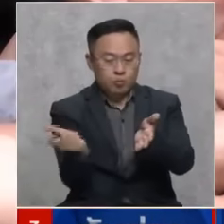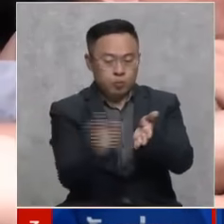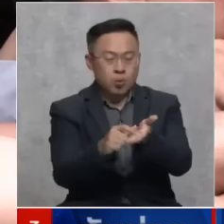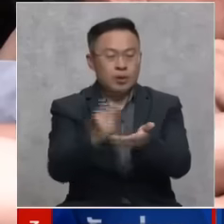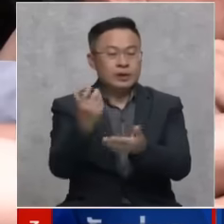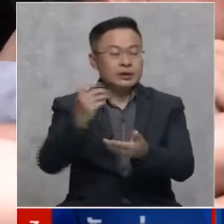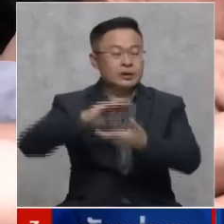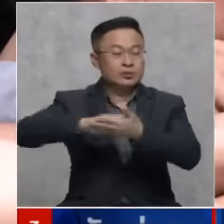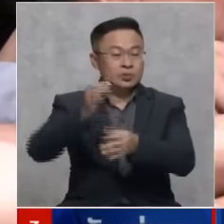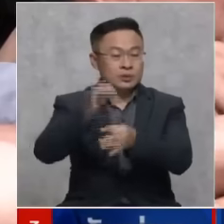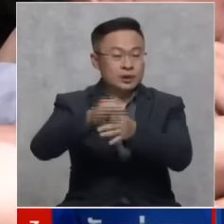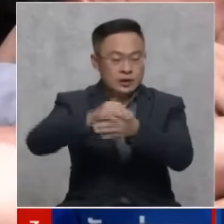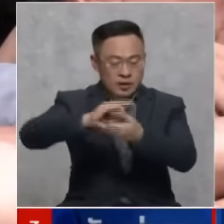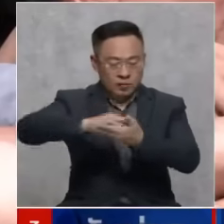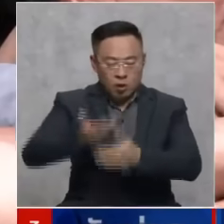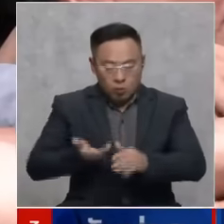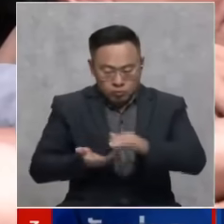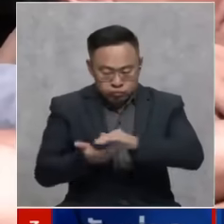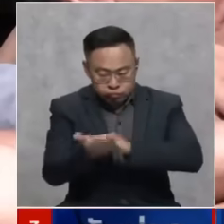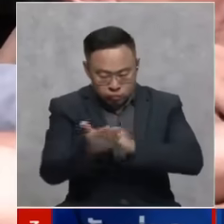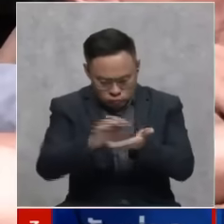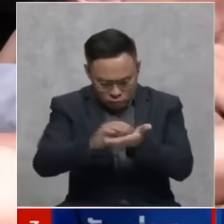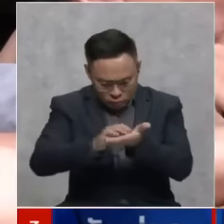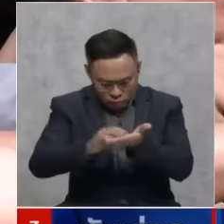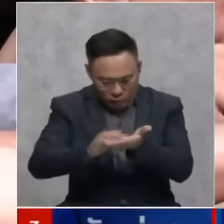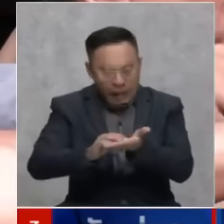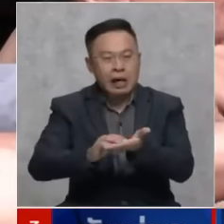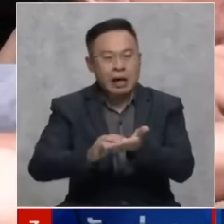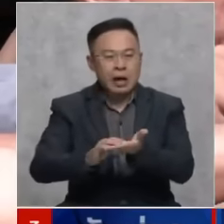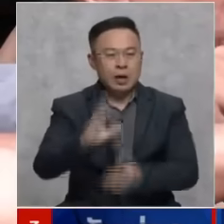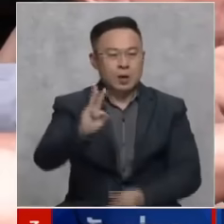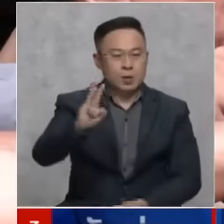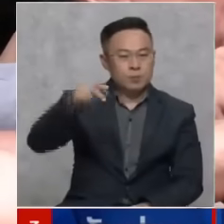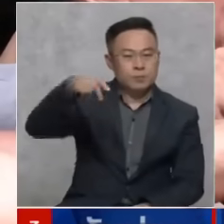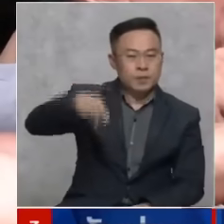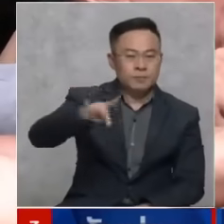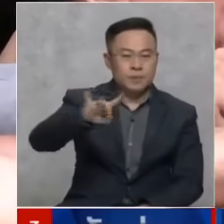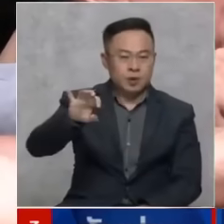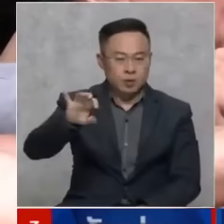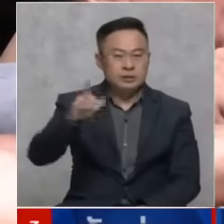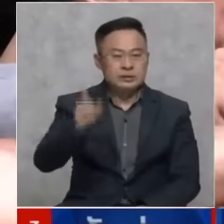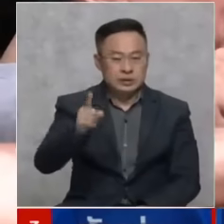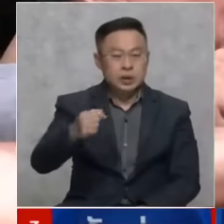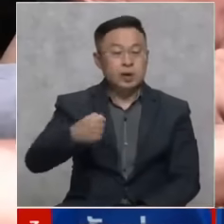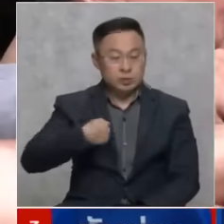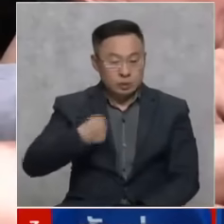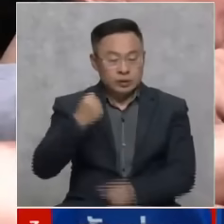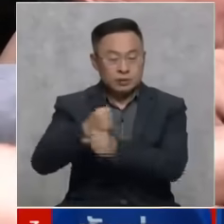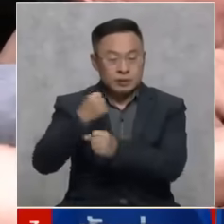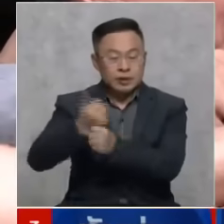ๆ ค่ะ คือมันเหลือเพียงประมาณ 6,800 กว่าบาทจริงๆแล้วบอกได้ว่าตัวของเธอเองเนี่ยเป็นมนุษย์เงินเดือนนะคะ